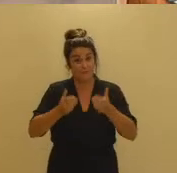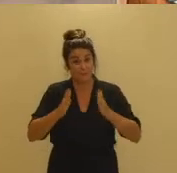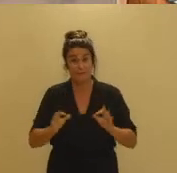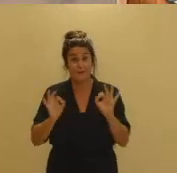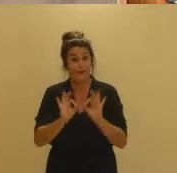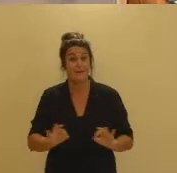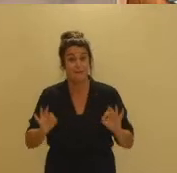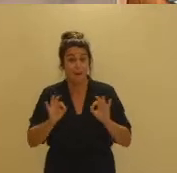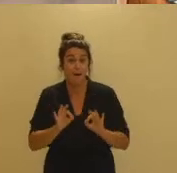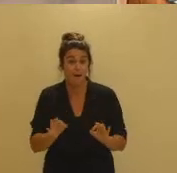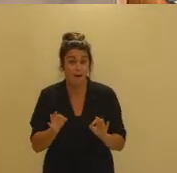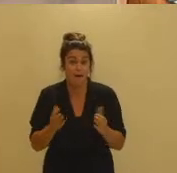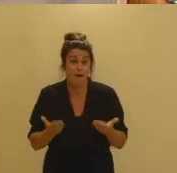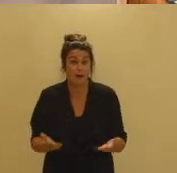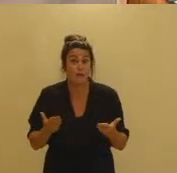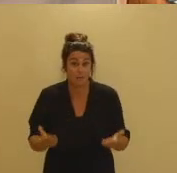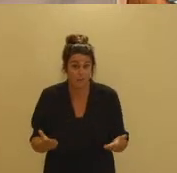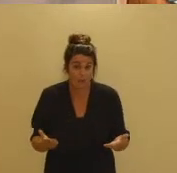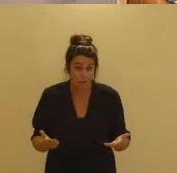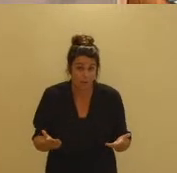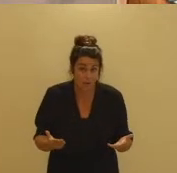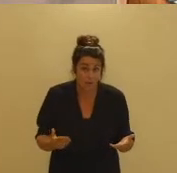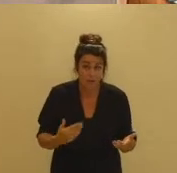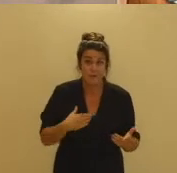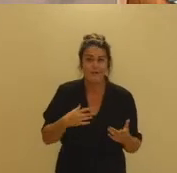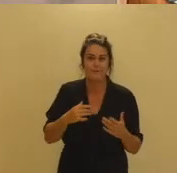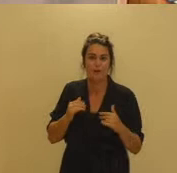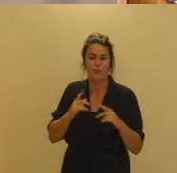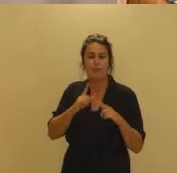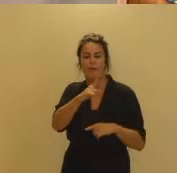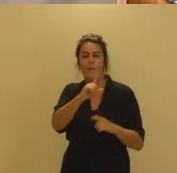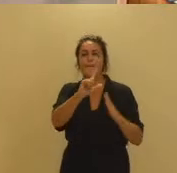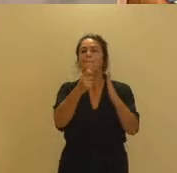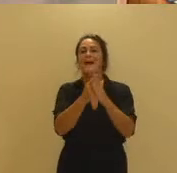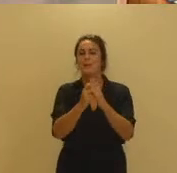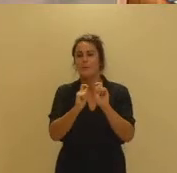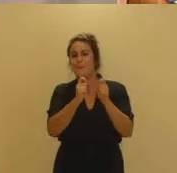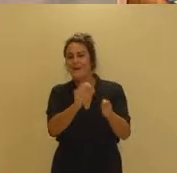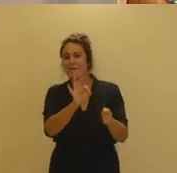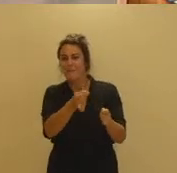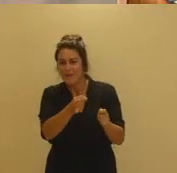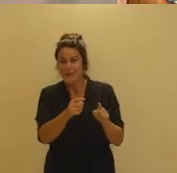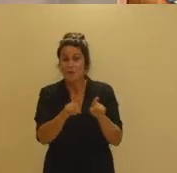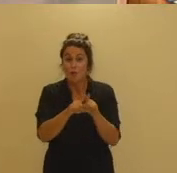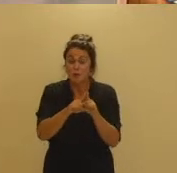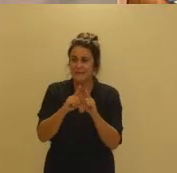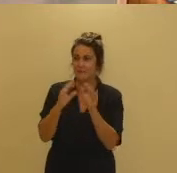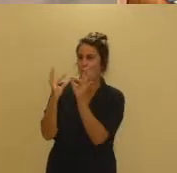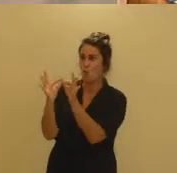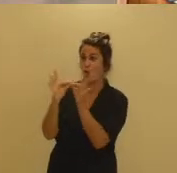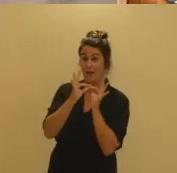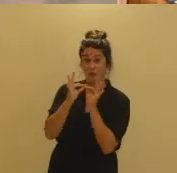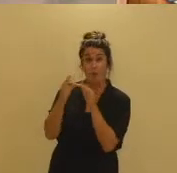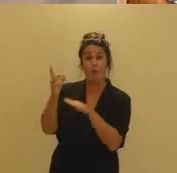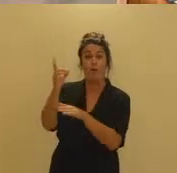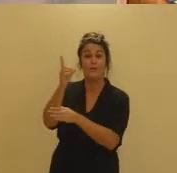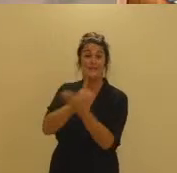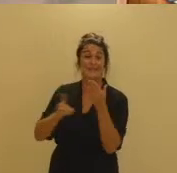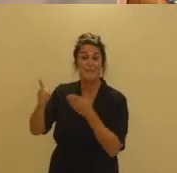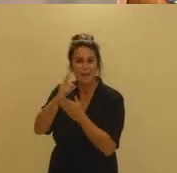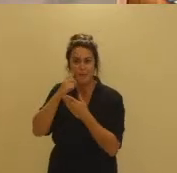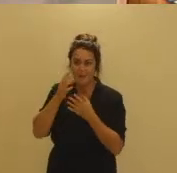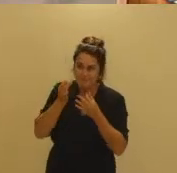est attribué plus ou moins au niveau de Bayonne et avec des relations avec le département qui ne sont pas toujours